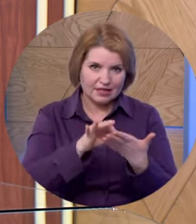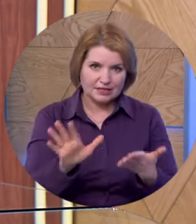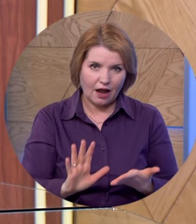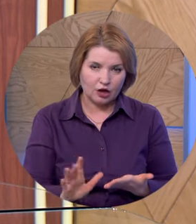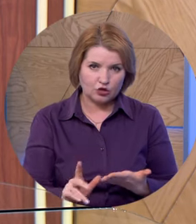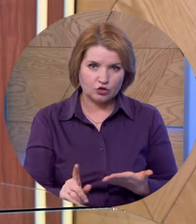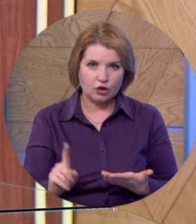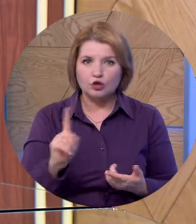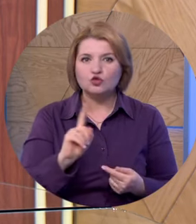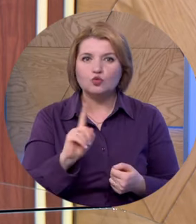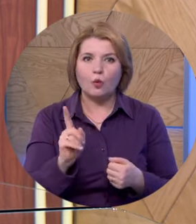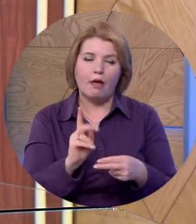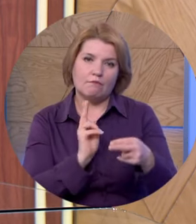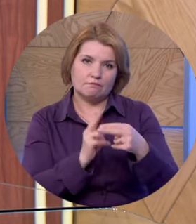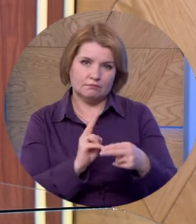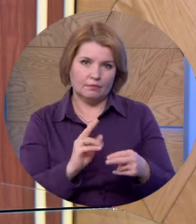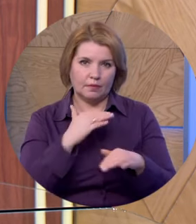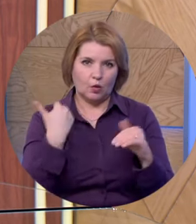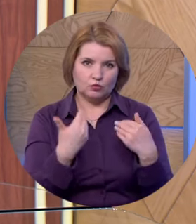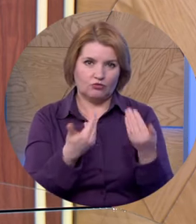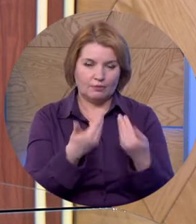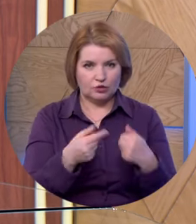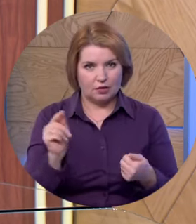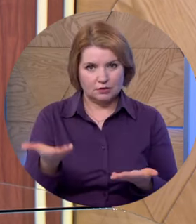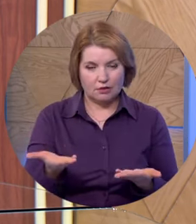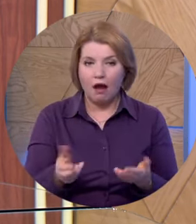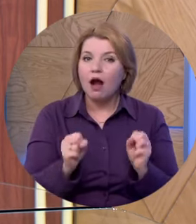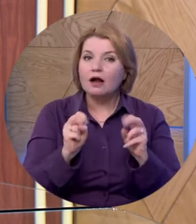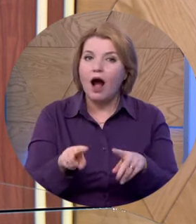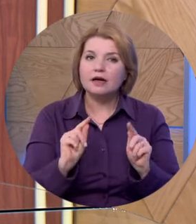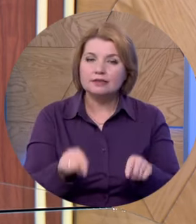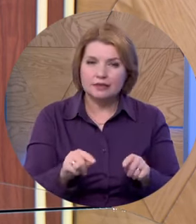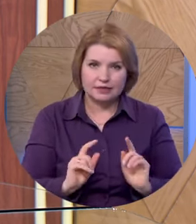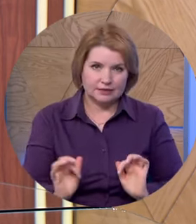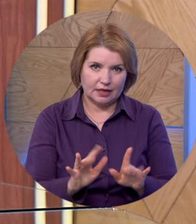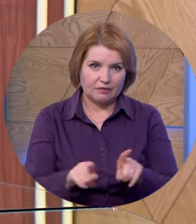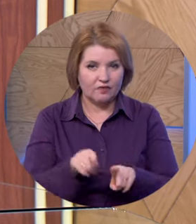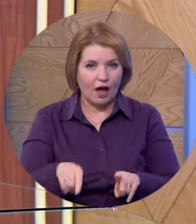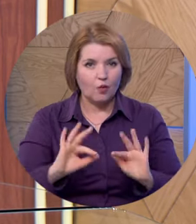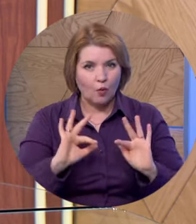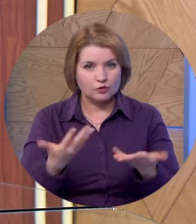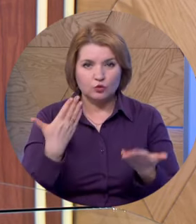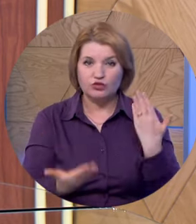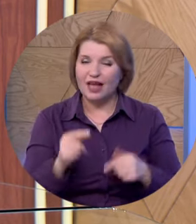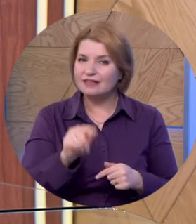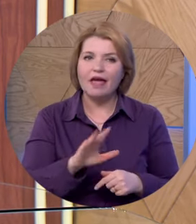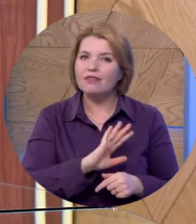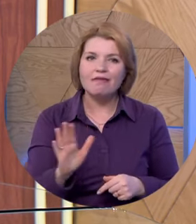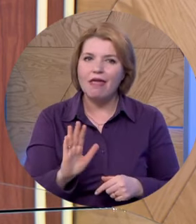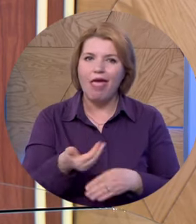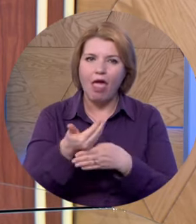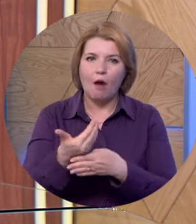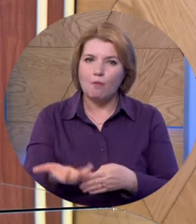что-то блокирующее коммуникацию. Вот как действовать в таком случае, если это все-таки не поддержка, это не